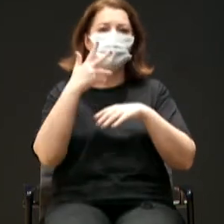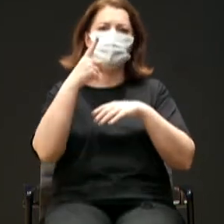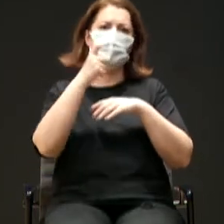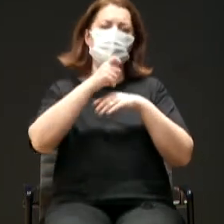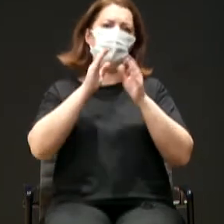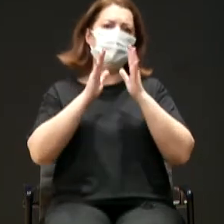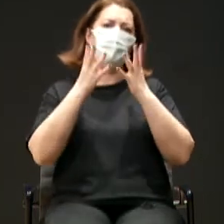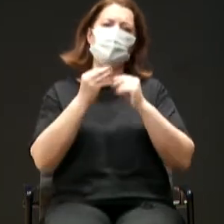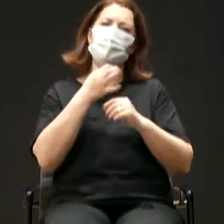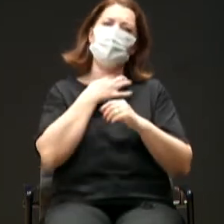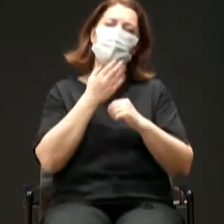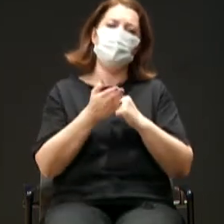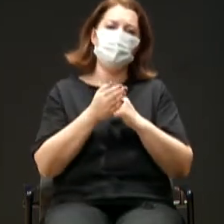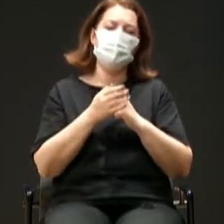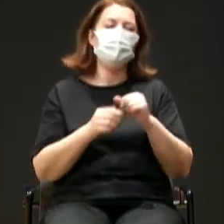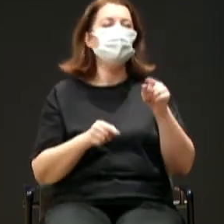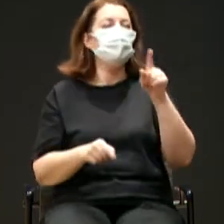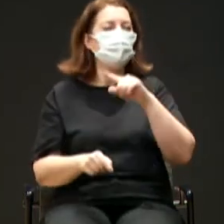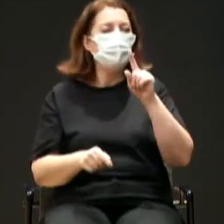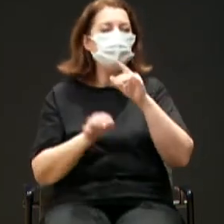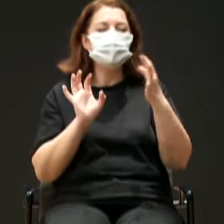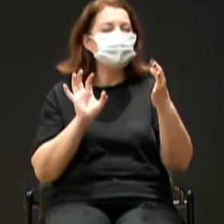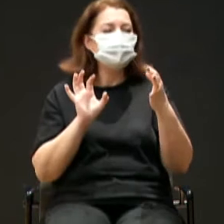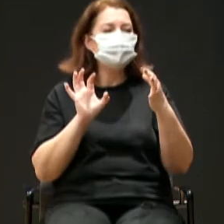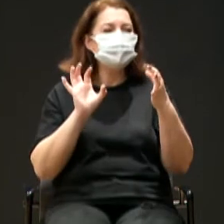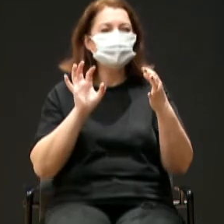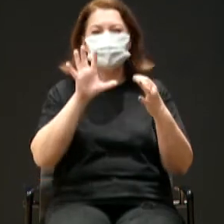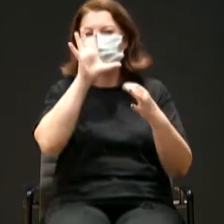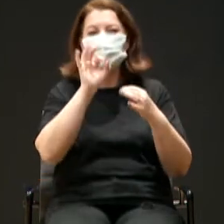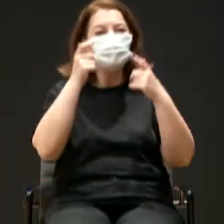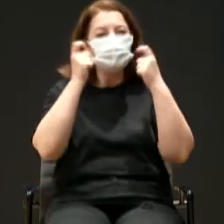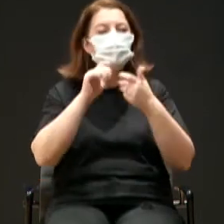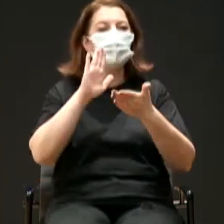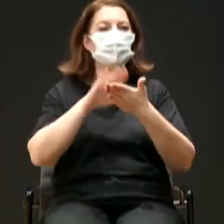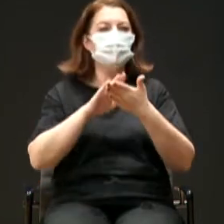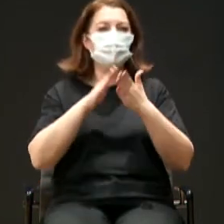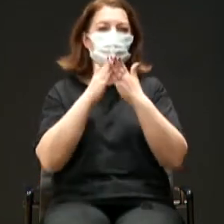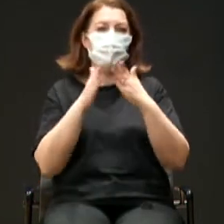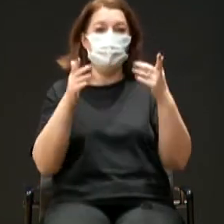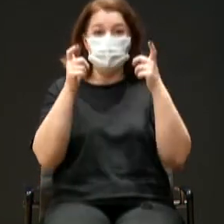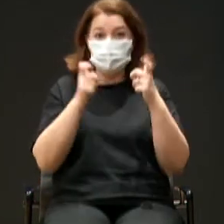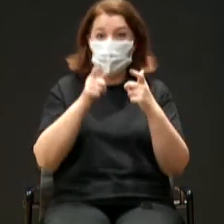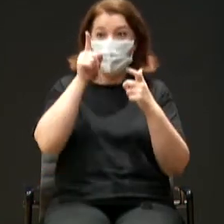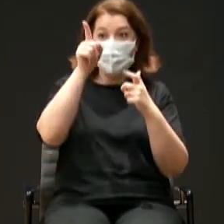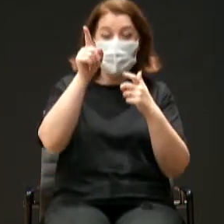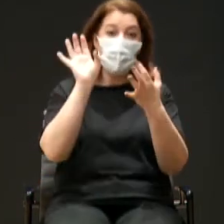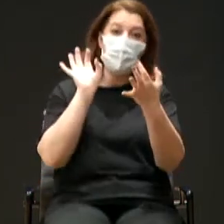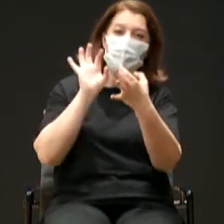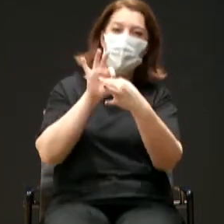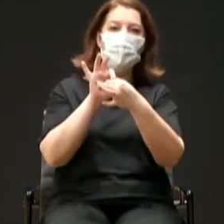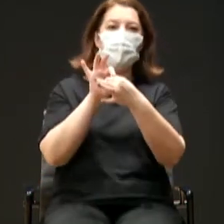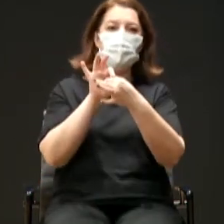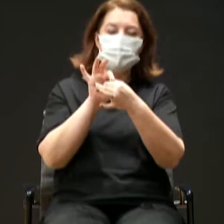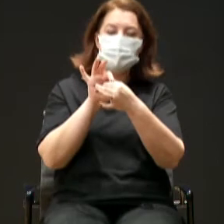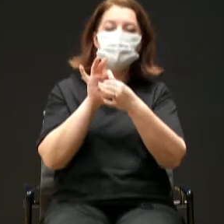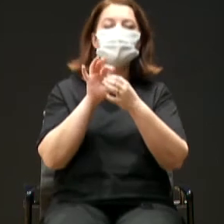devam ediyor. Lütfen. Yani bunlara ilgili arkadaşların büyükşehir ayağındaki muhataplarıyla